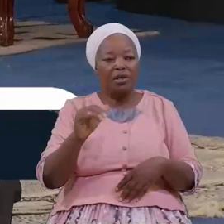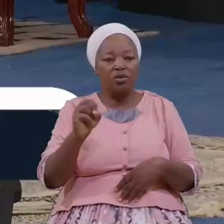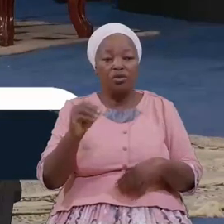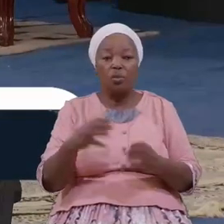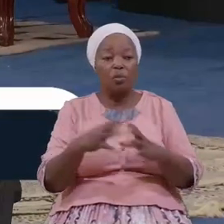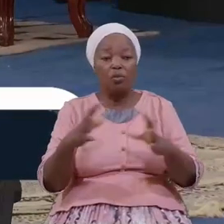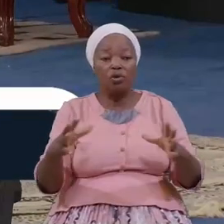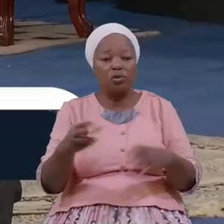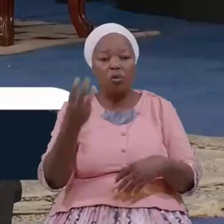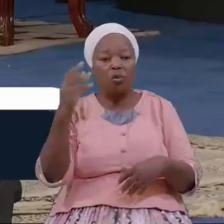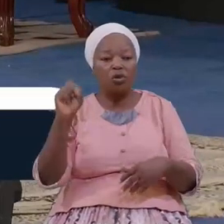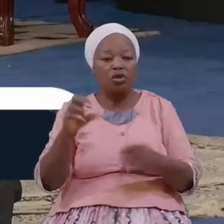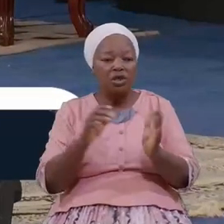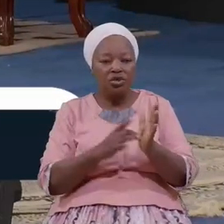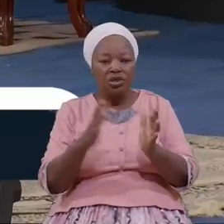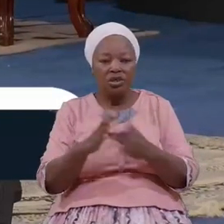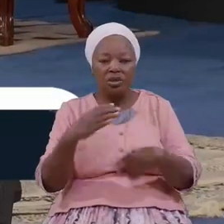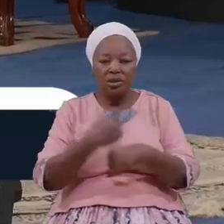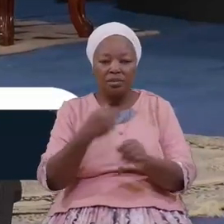22.